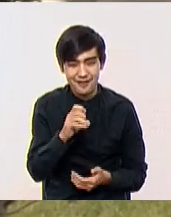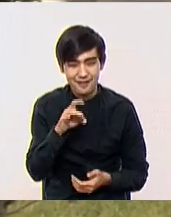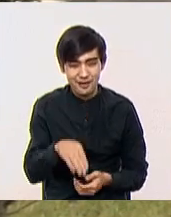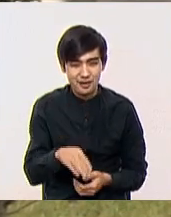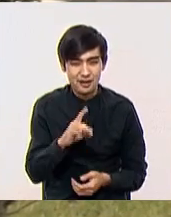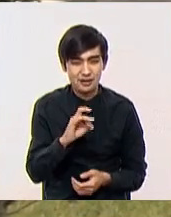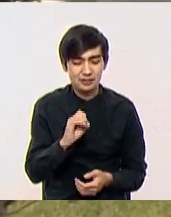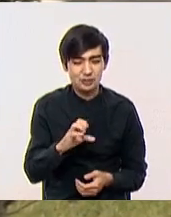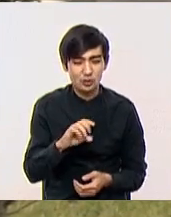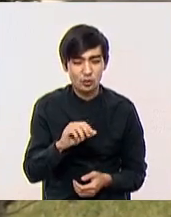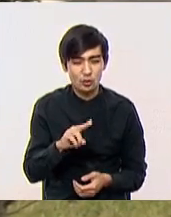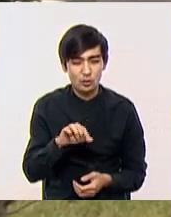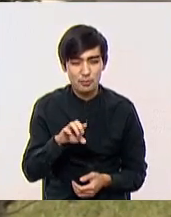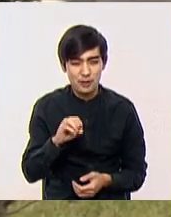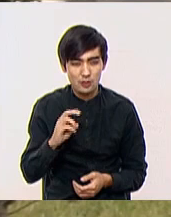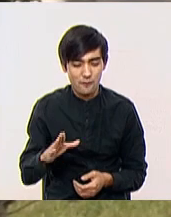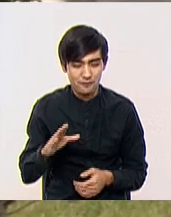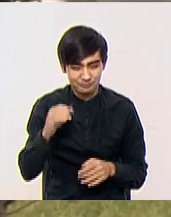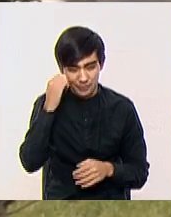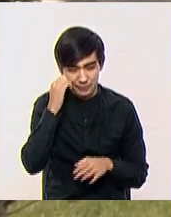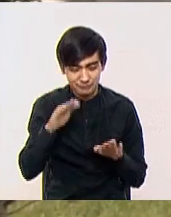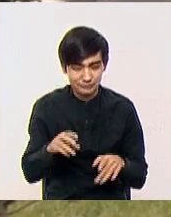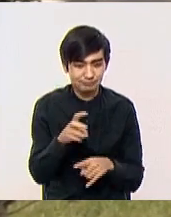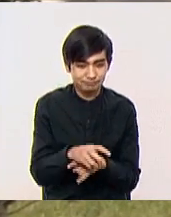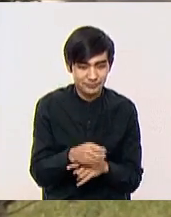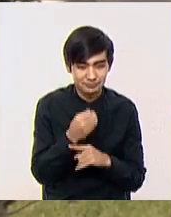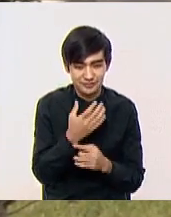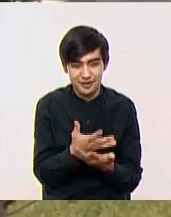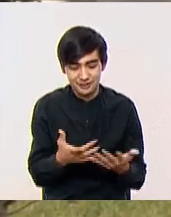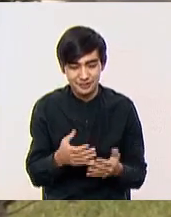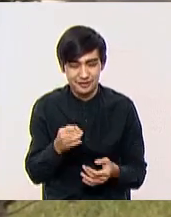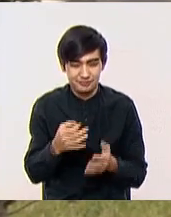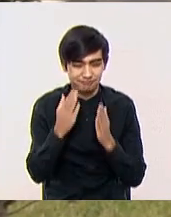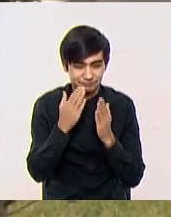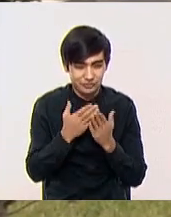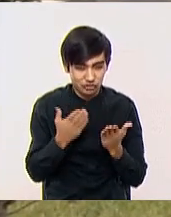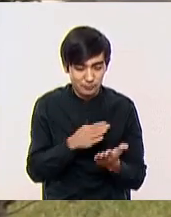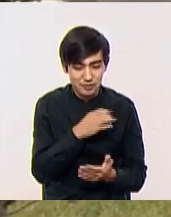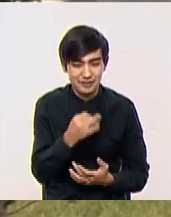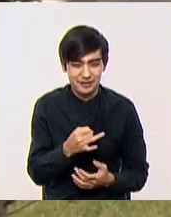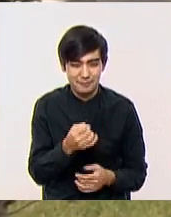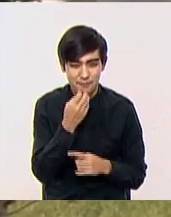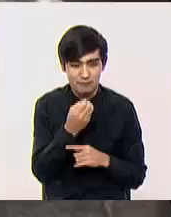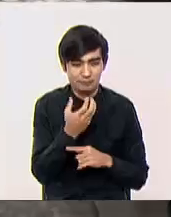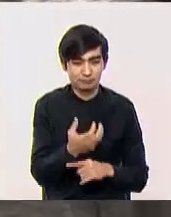ескерткішінің алдына жиналып тағзым етті. Батырдың әруағына құран бағыштап, тақтасына гүл қойды.